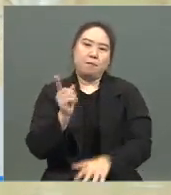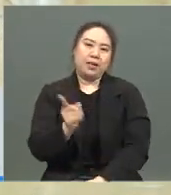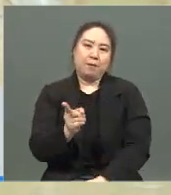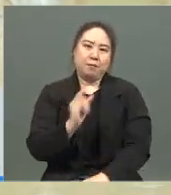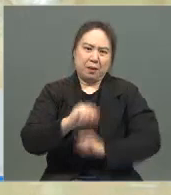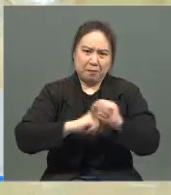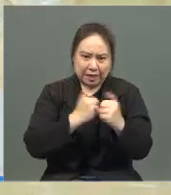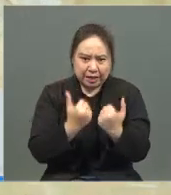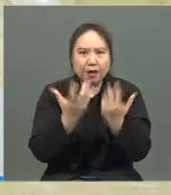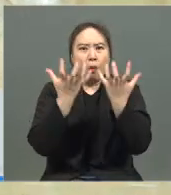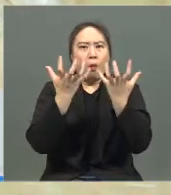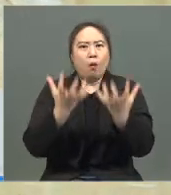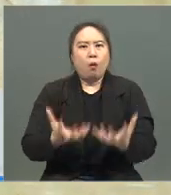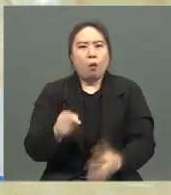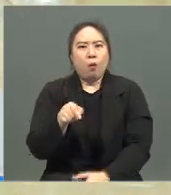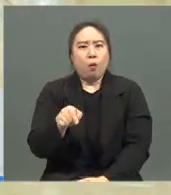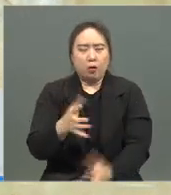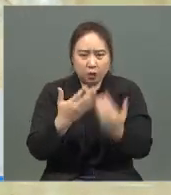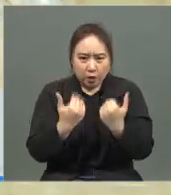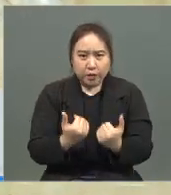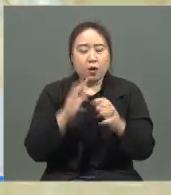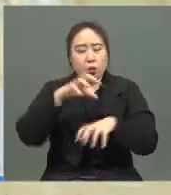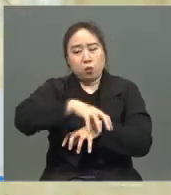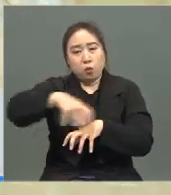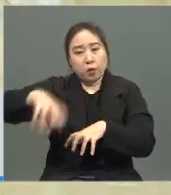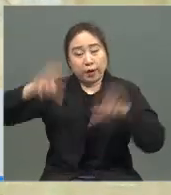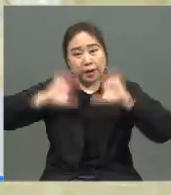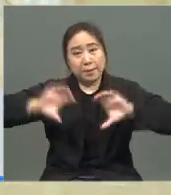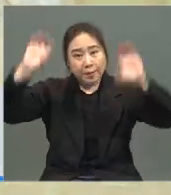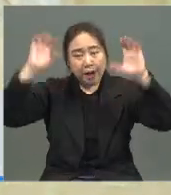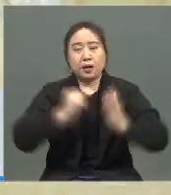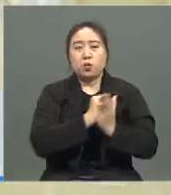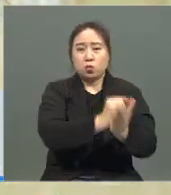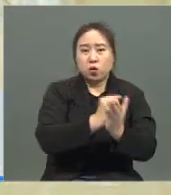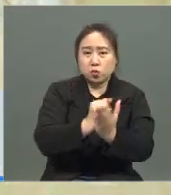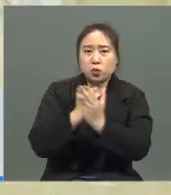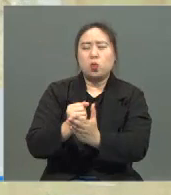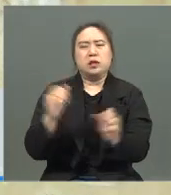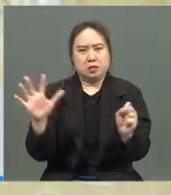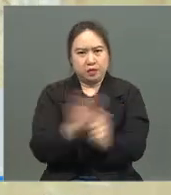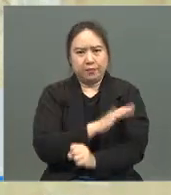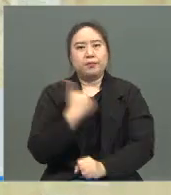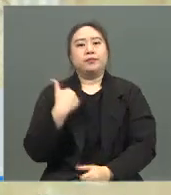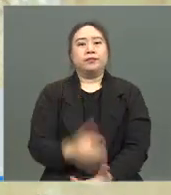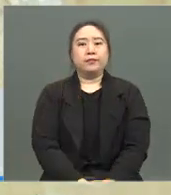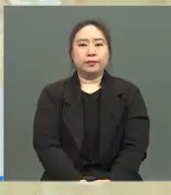นักกว่าปีที่ผ่านๆมาค่ะซึ่งการเข้าให้ความช่วยเหลือของหน่วยงานภาครัฐเองก็ยังคงให้ความช่วยเหลืออย่างเต็มที่ค่ะ